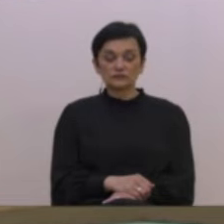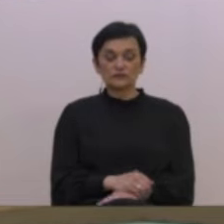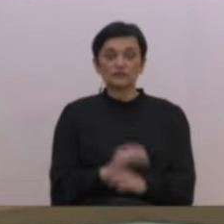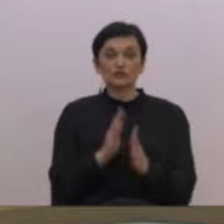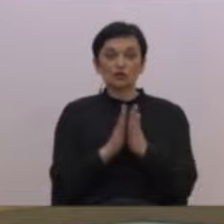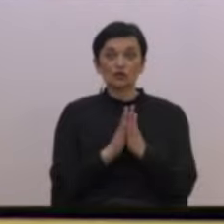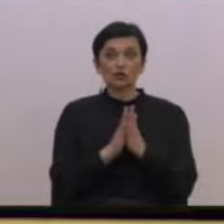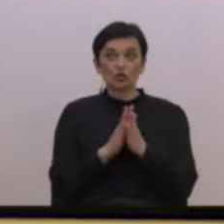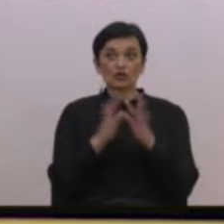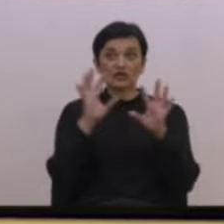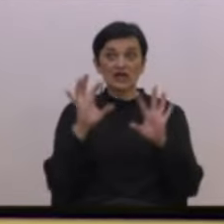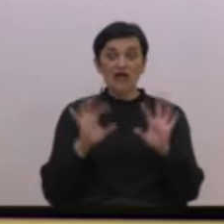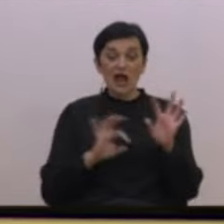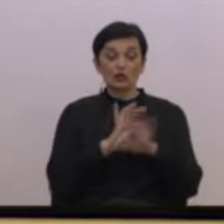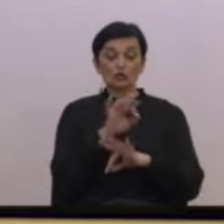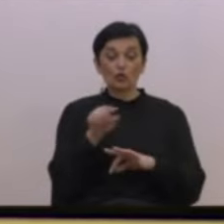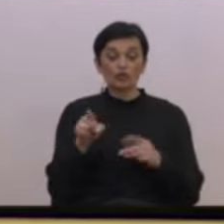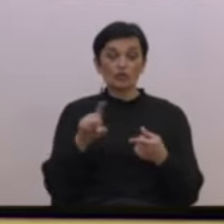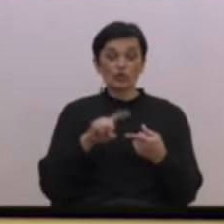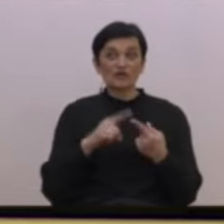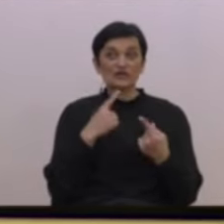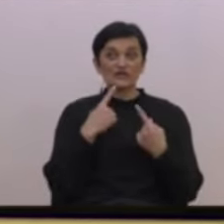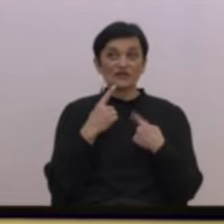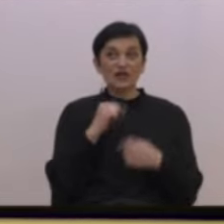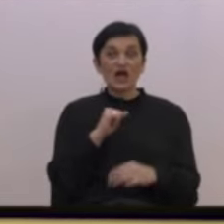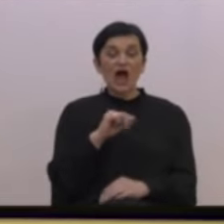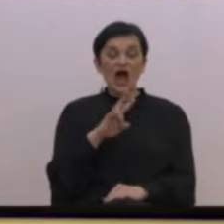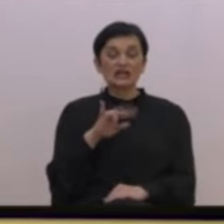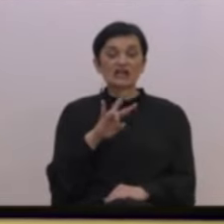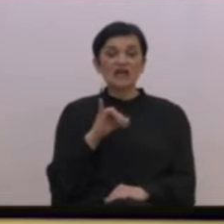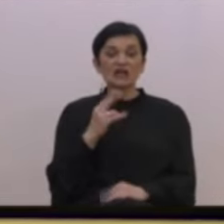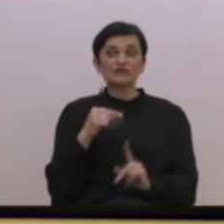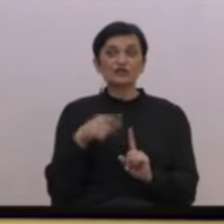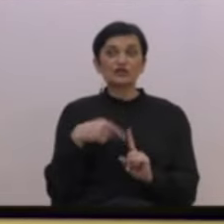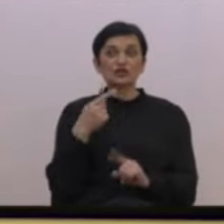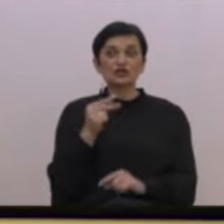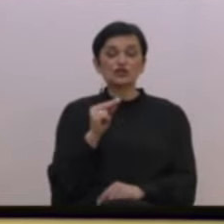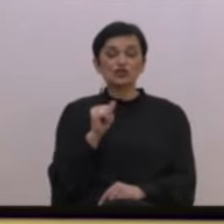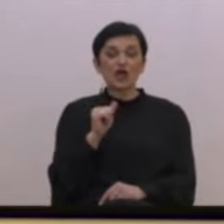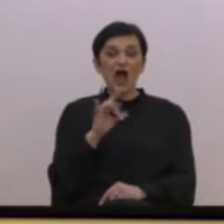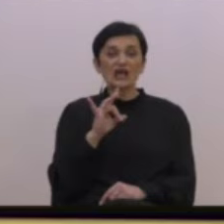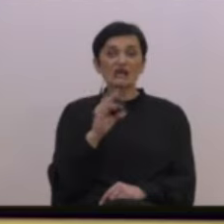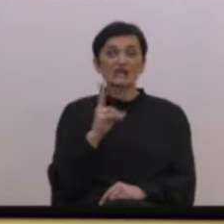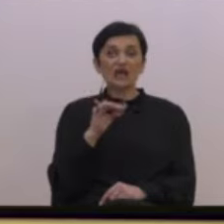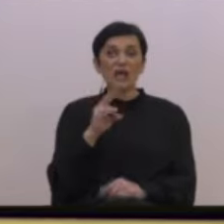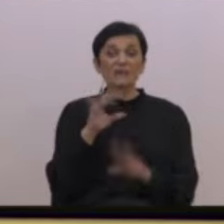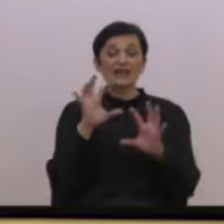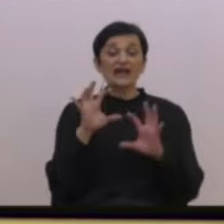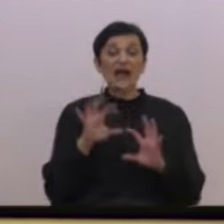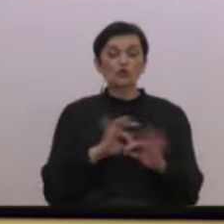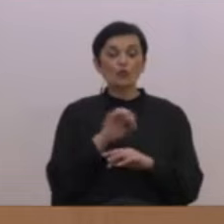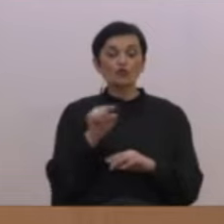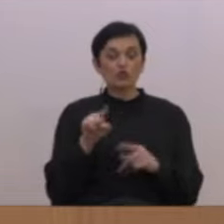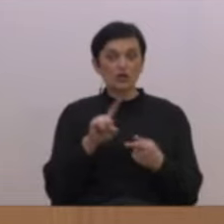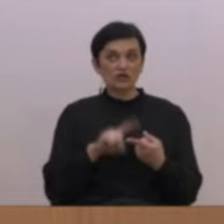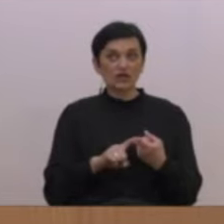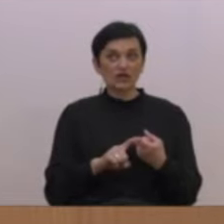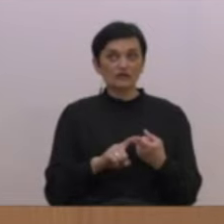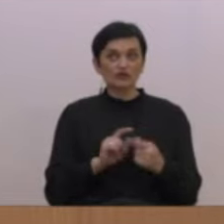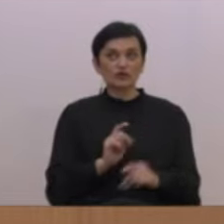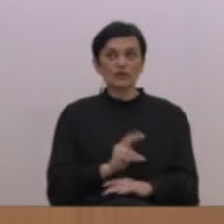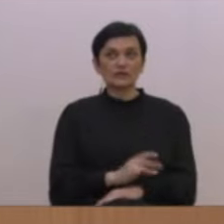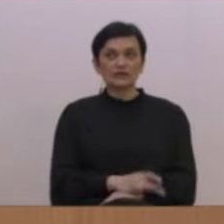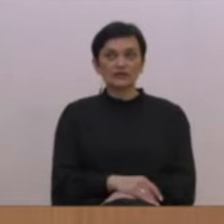Tot qualaso kanun proiektan dakavshirit visaulot. Ana Natsulishvili, shemdeg Tamar Charkviani kanun proiektan dakavshirit.